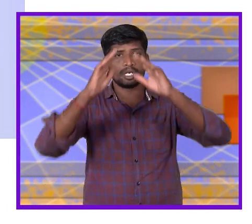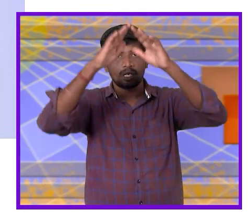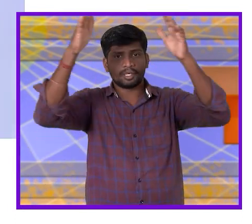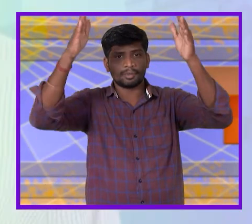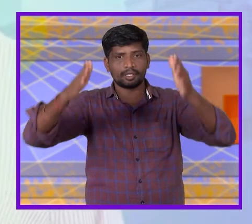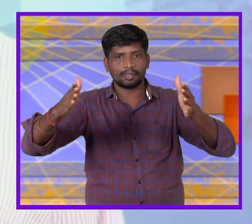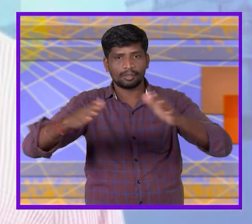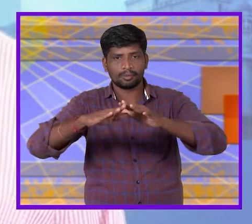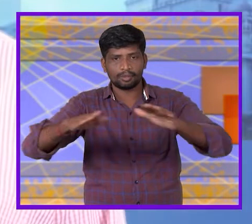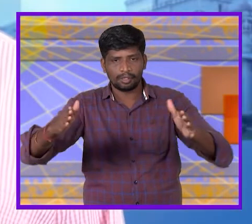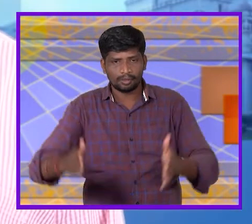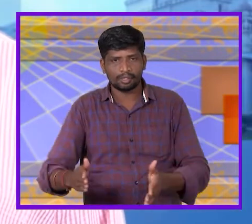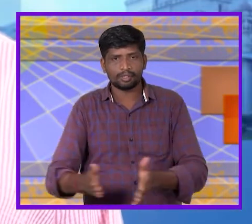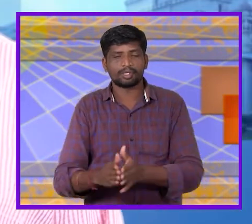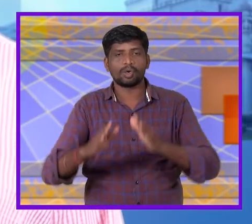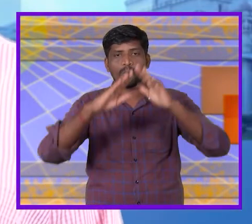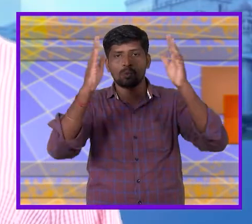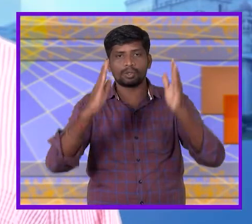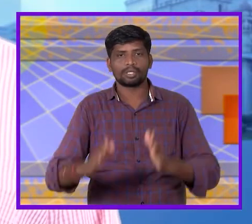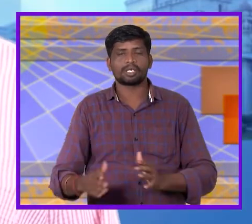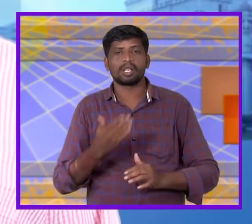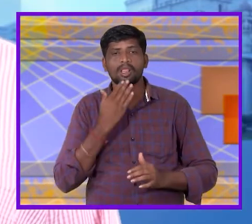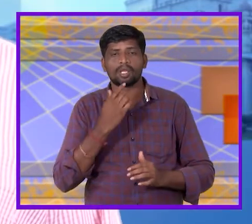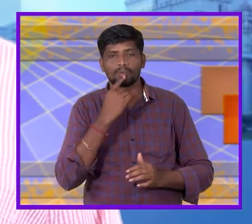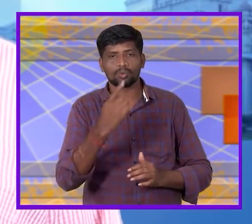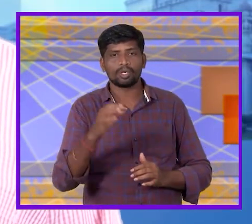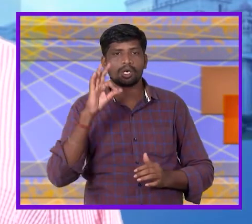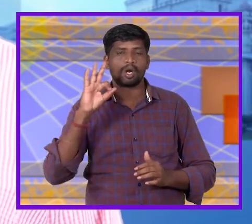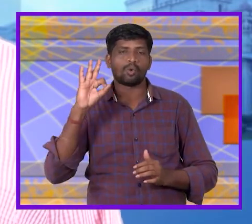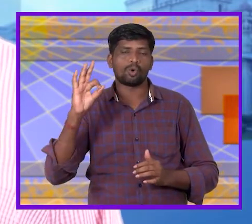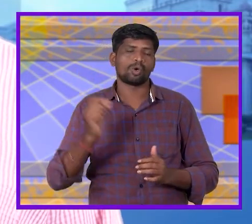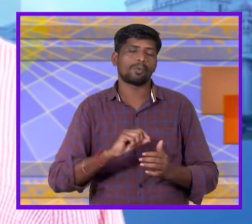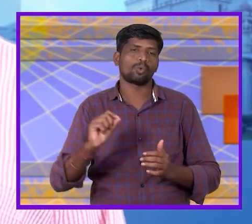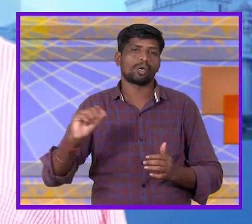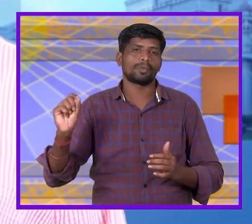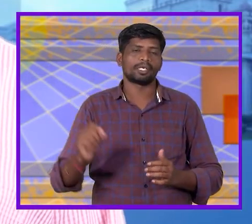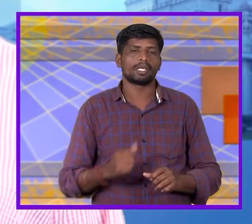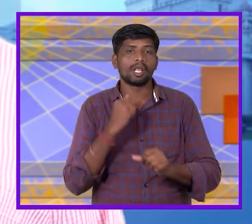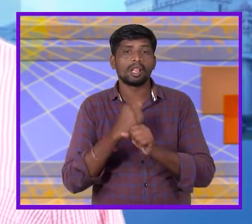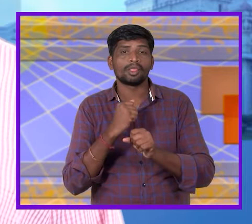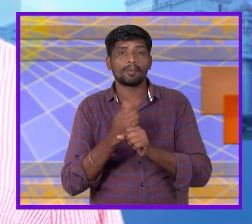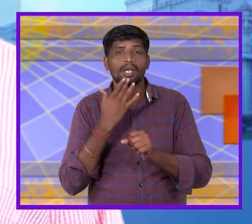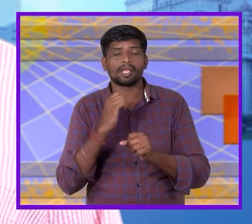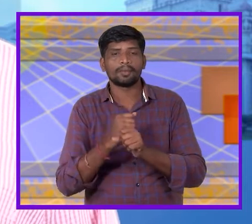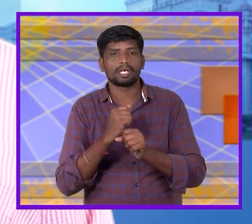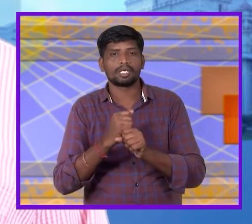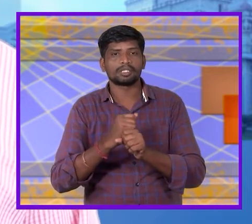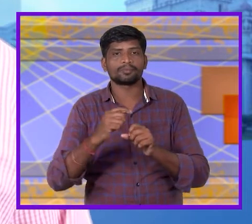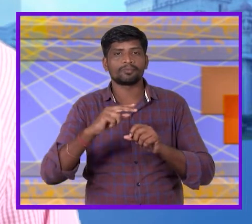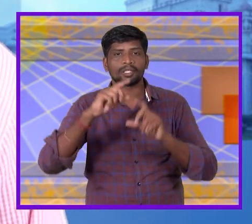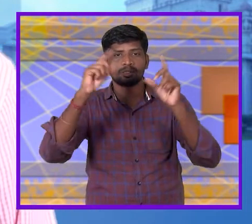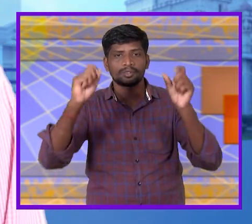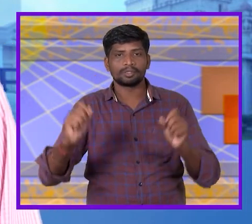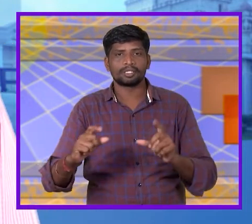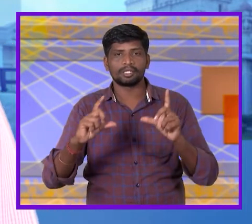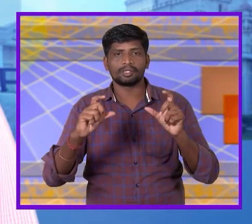மாநகரை புனர் நிர்மாணம் செய்து தமிழ் கூறும் நல்லுலகில் என்றைக்கும் அந்த பூம்புகார் தமிழ் கூறும் மக்களுடைய மனதிலே நிலைத்து